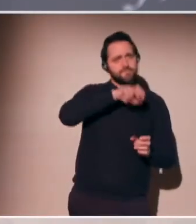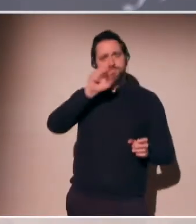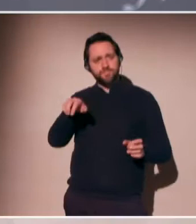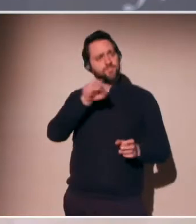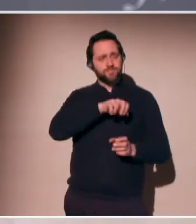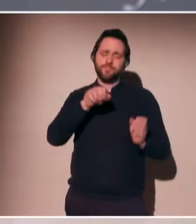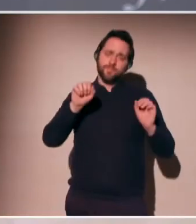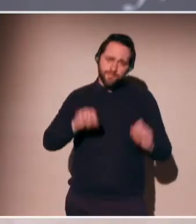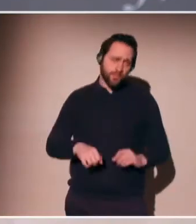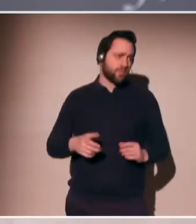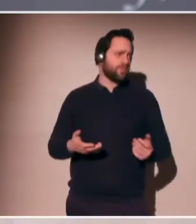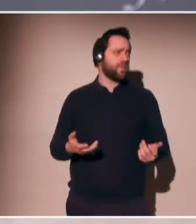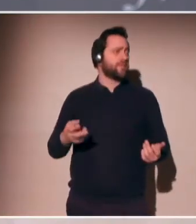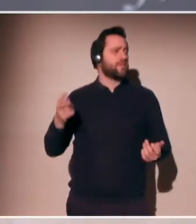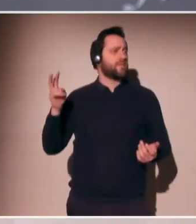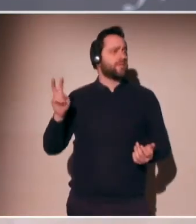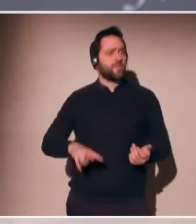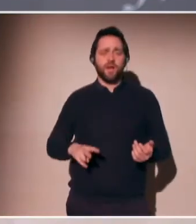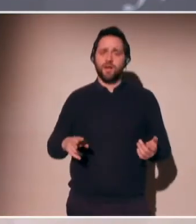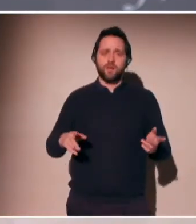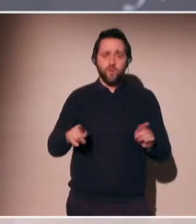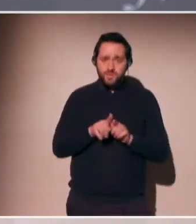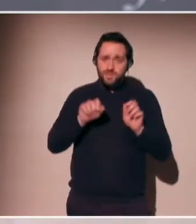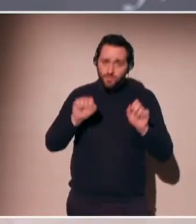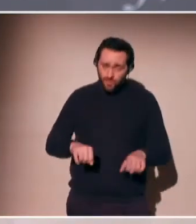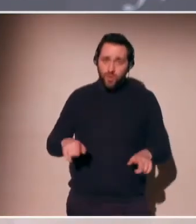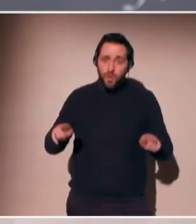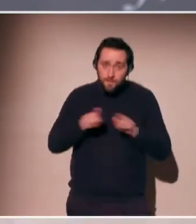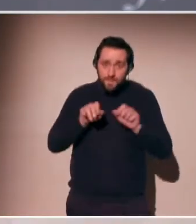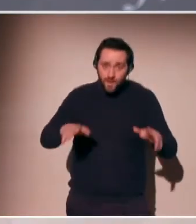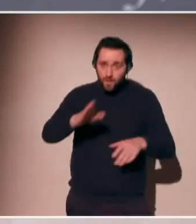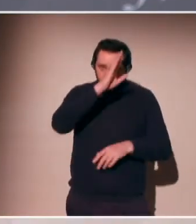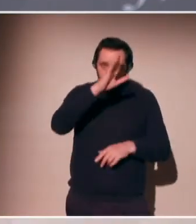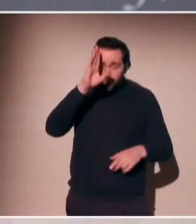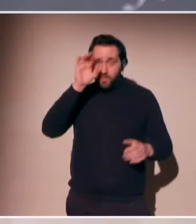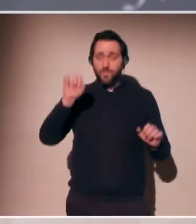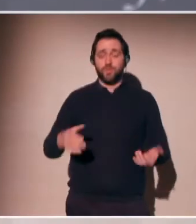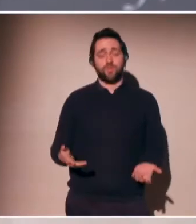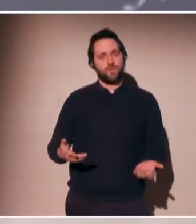qu'être capable d'avoir des gens qui sont à une même période de leur vie à temps partiel dans